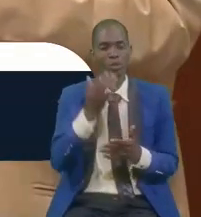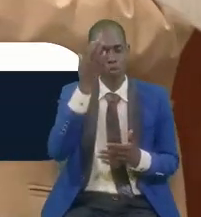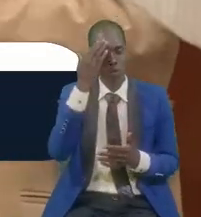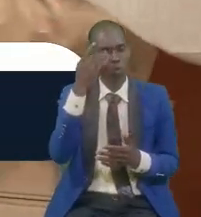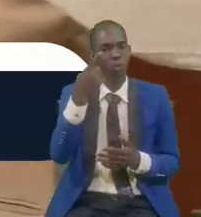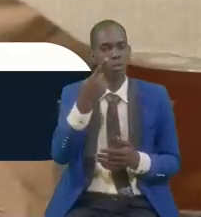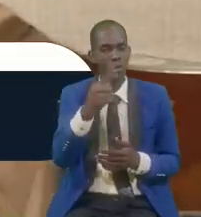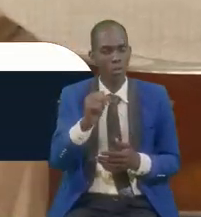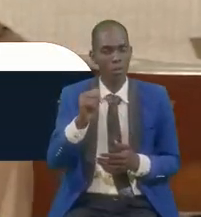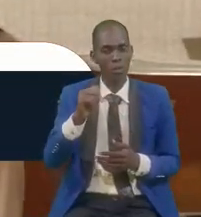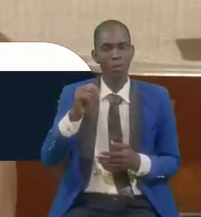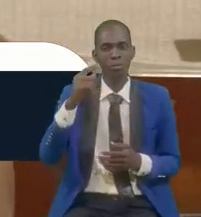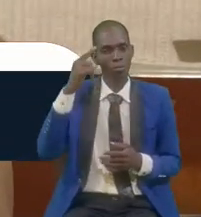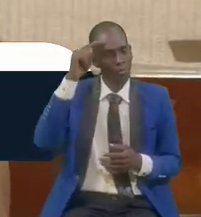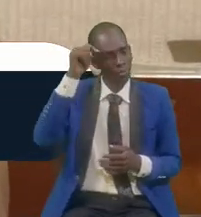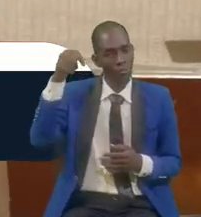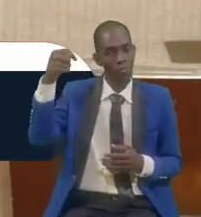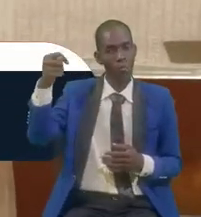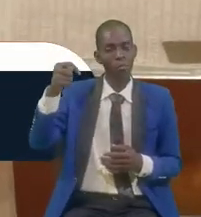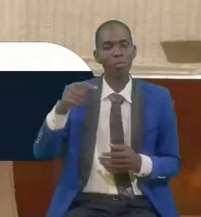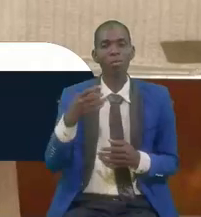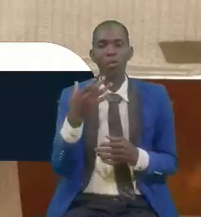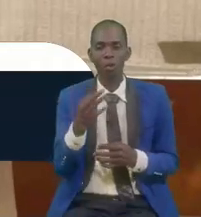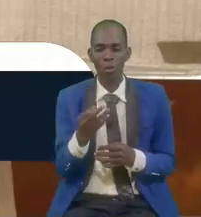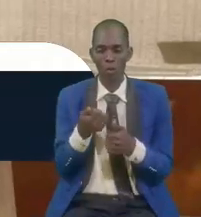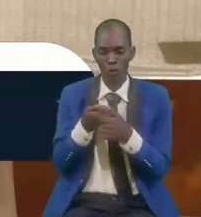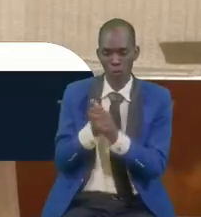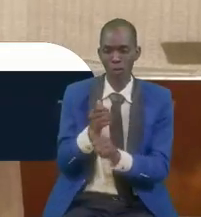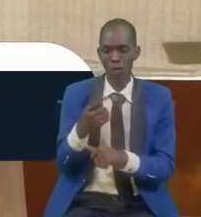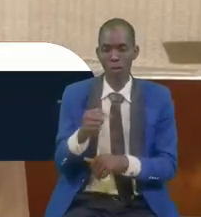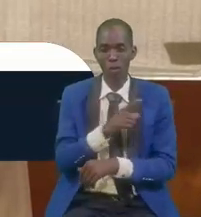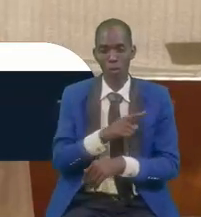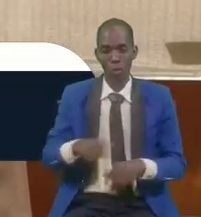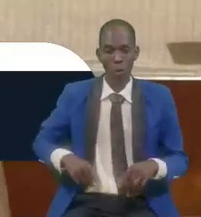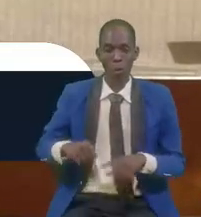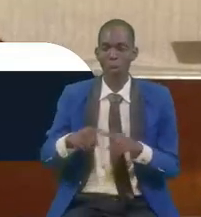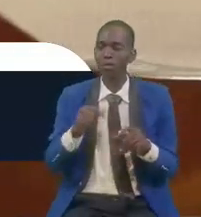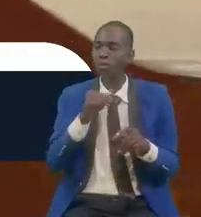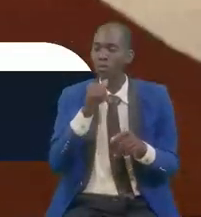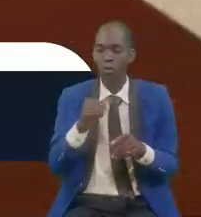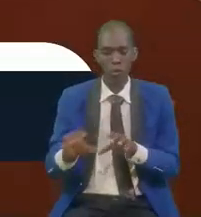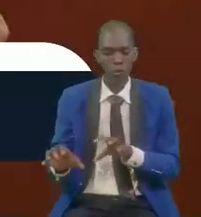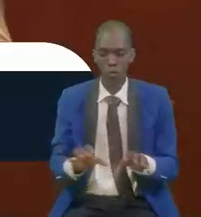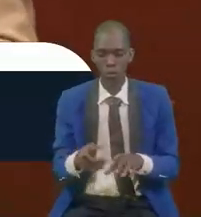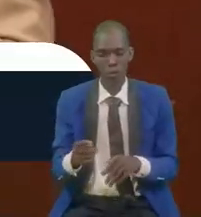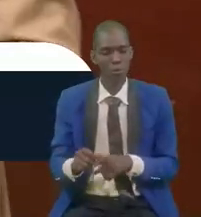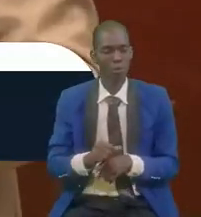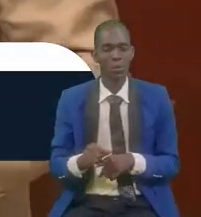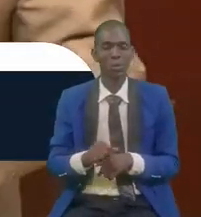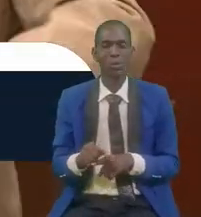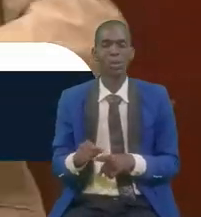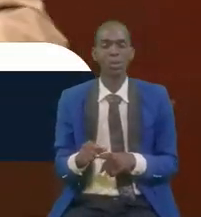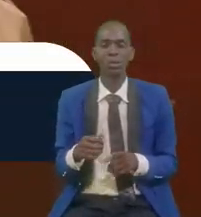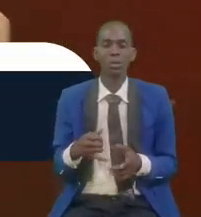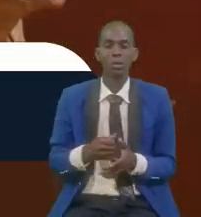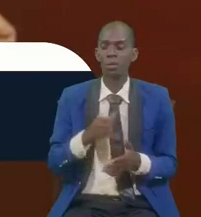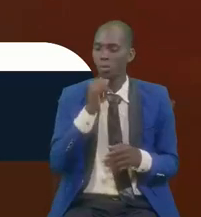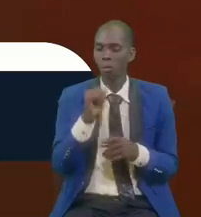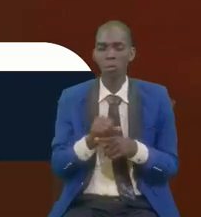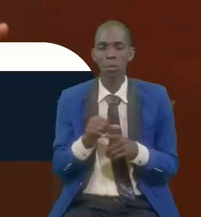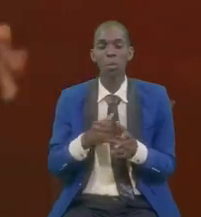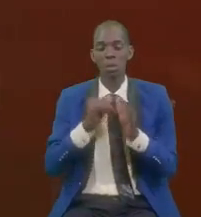Celui-là qui connaît la théorie de suivre le Seigneur, mais tout est théorique. La personne peut